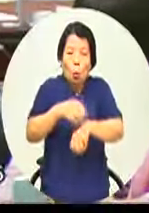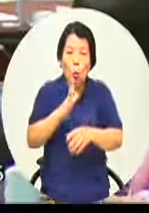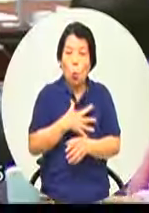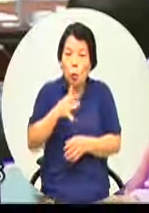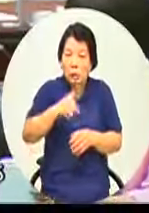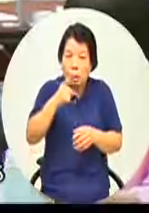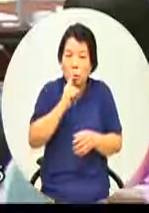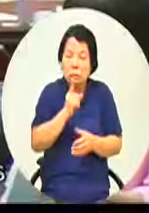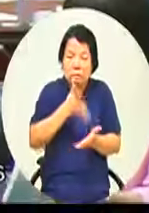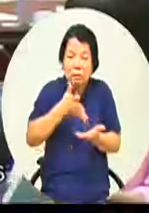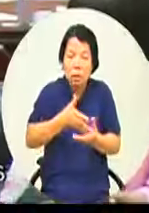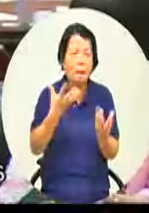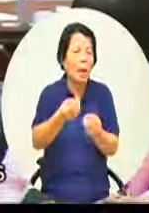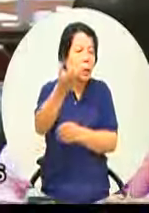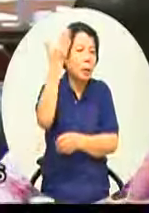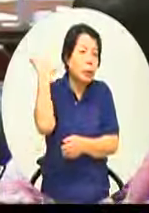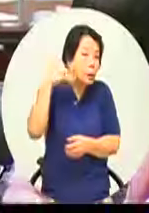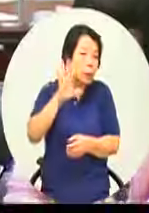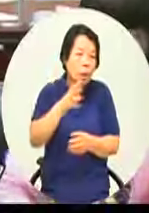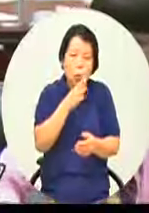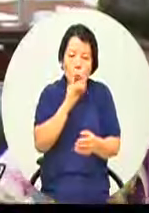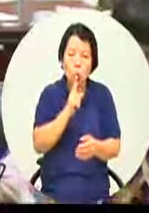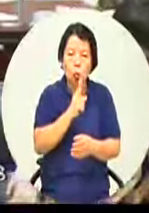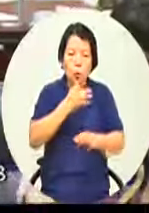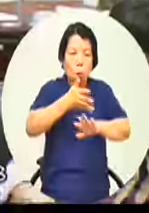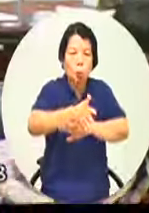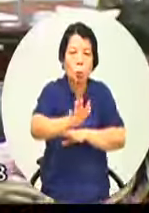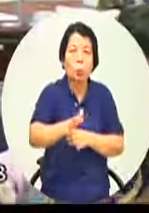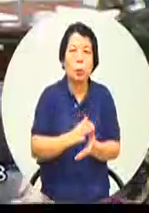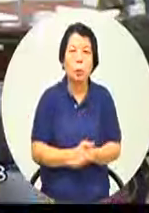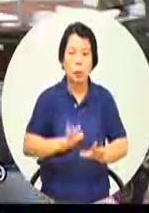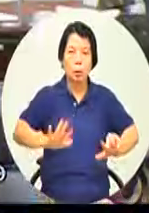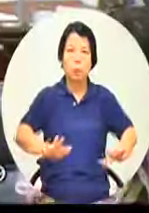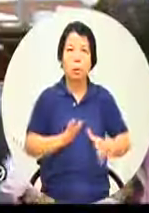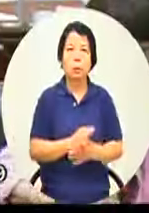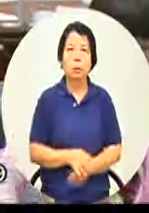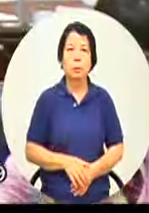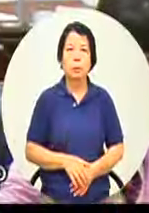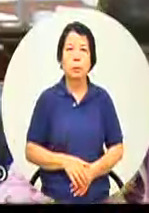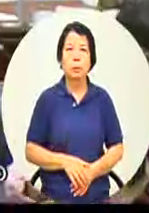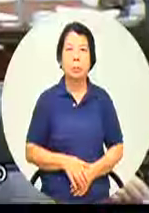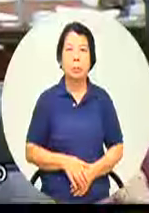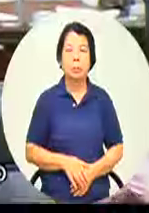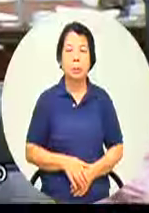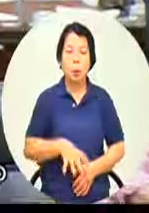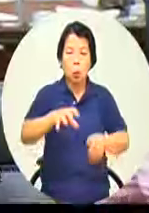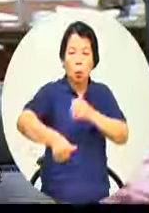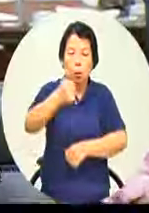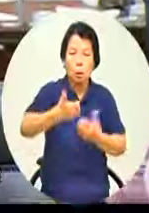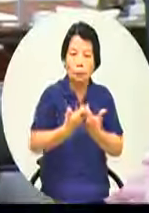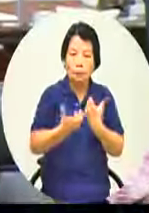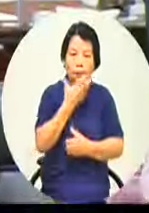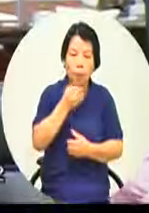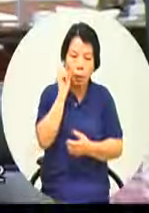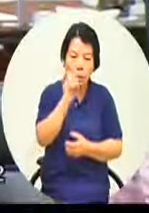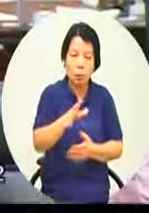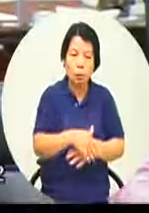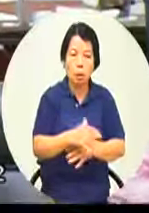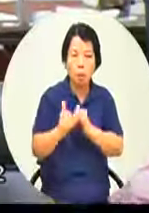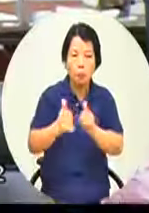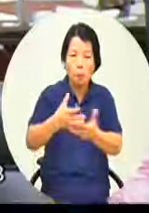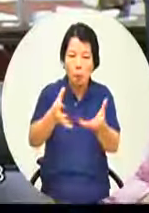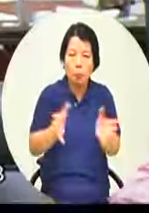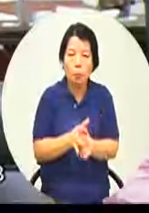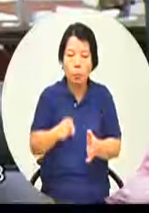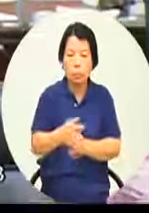其实之前也有很多前辈都有提出了。好，那现在我想跟 局长分享的是，其实这个民间团体他们